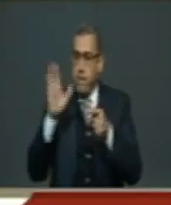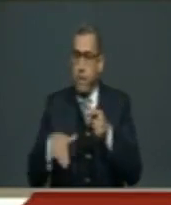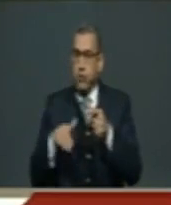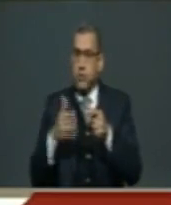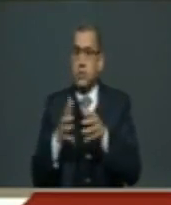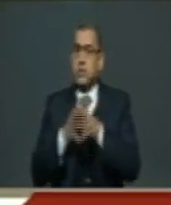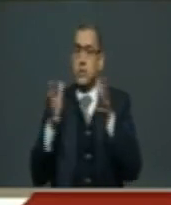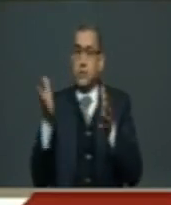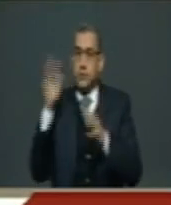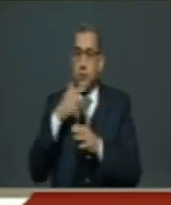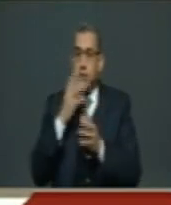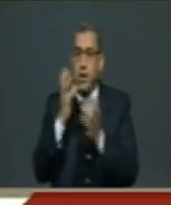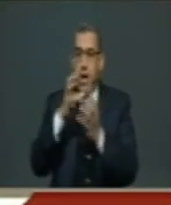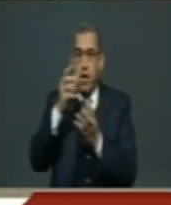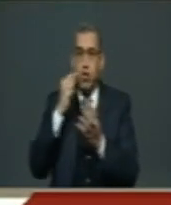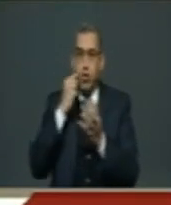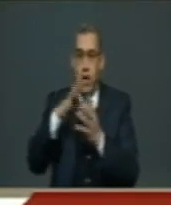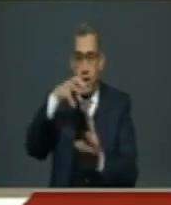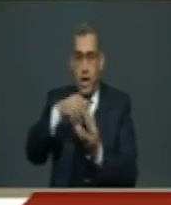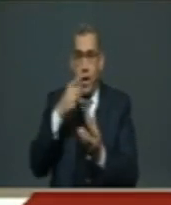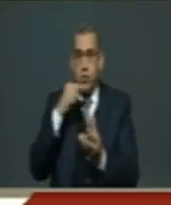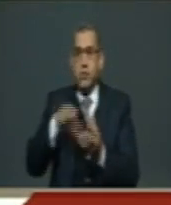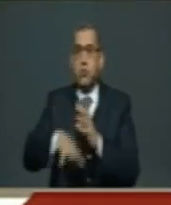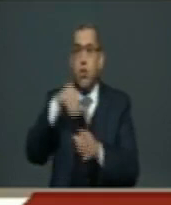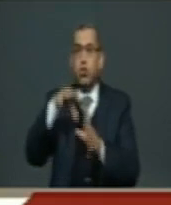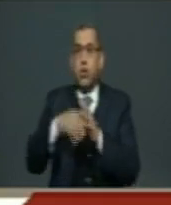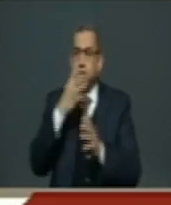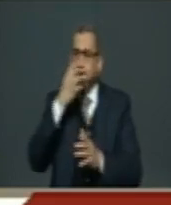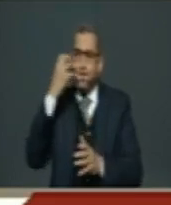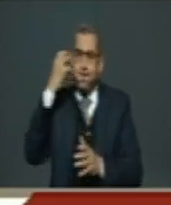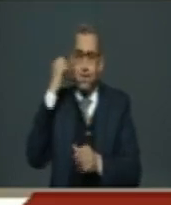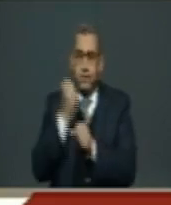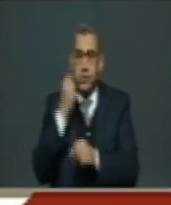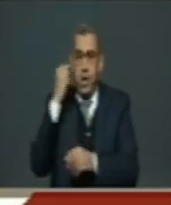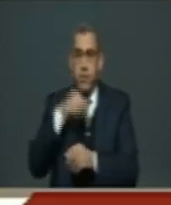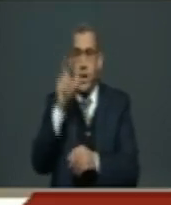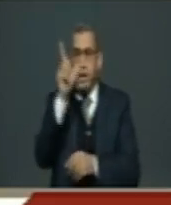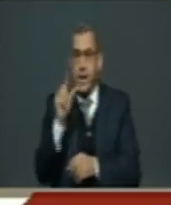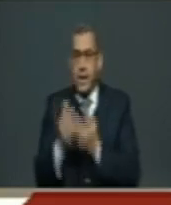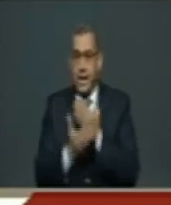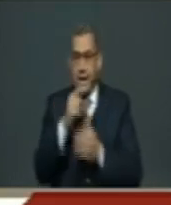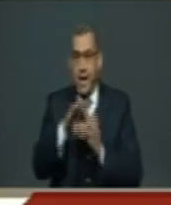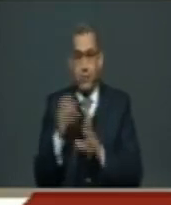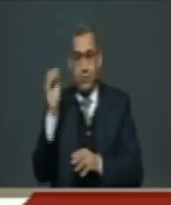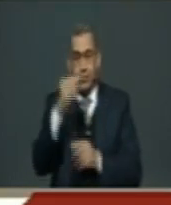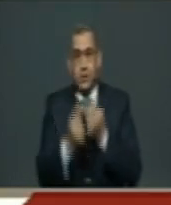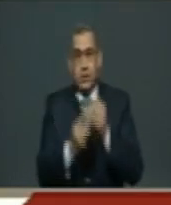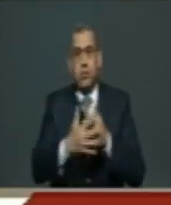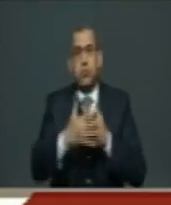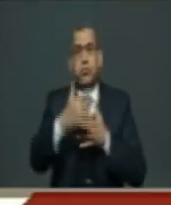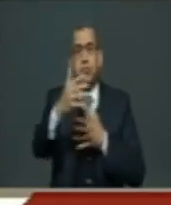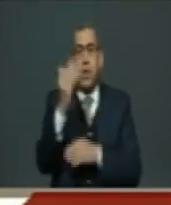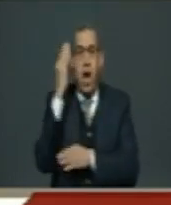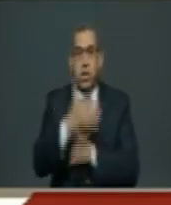مساحة البنجر، ويمكن دي من المشروعات العملاقة اللي هي في الدلتا الجديدة، وتم زراعة مساحات كبيرة